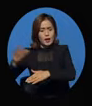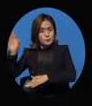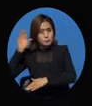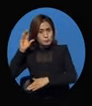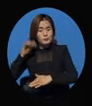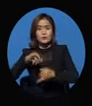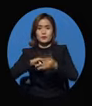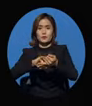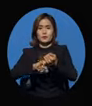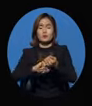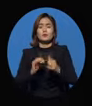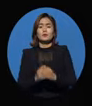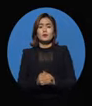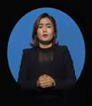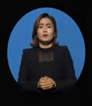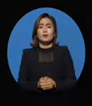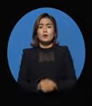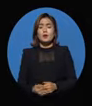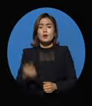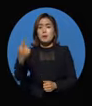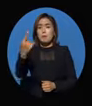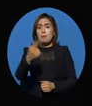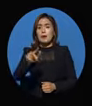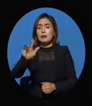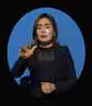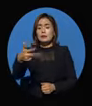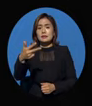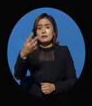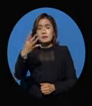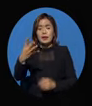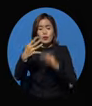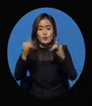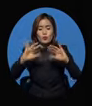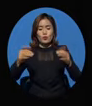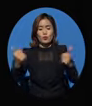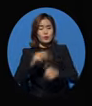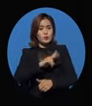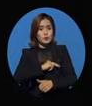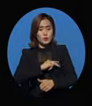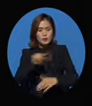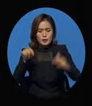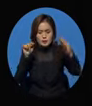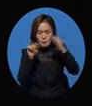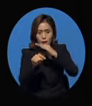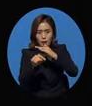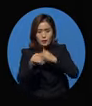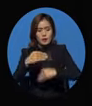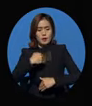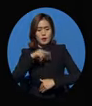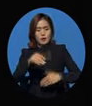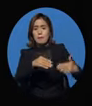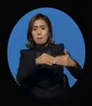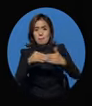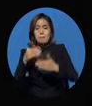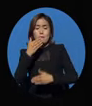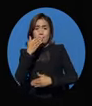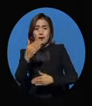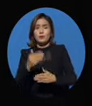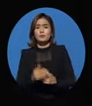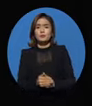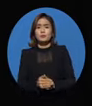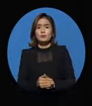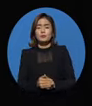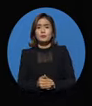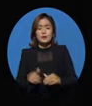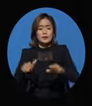씁니다 173명 의 국회의원들이 현장에 가서 민생을 제대로 연구해서 와 내각을 이끌어 가도록 하겠습니다